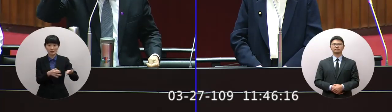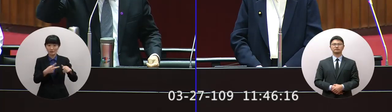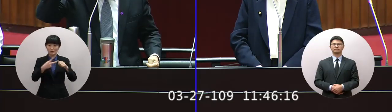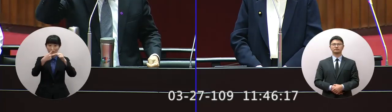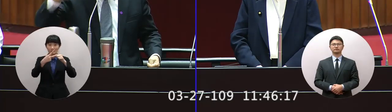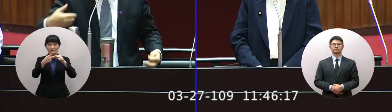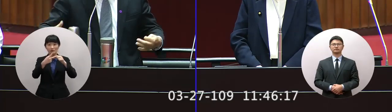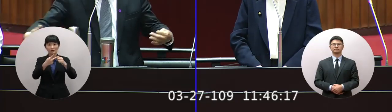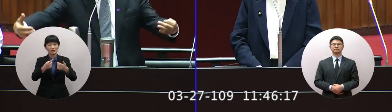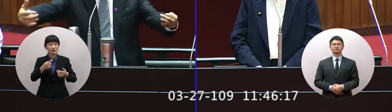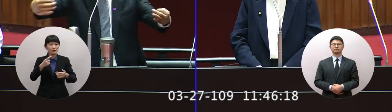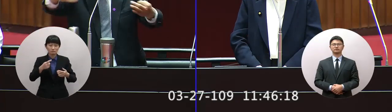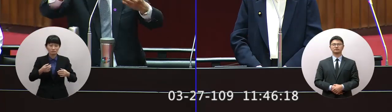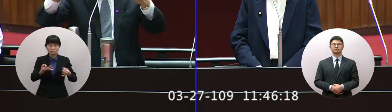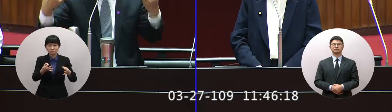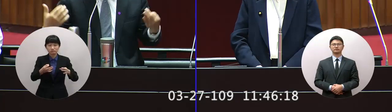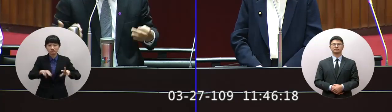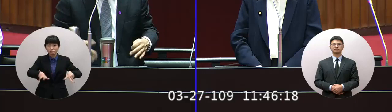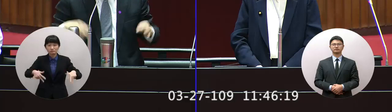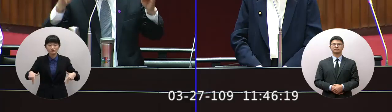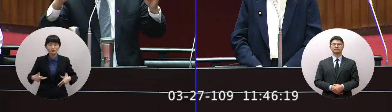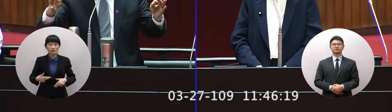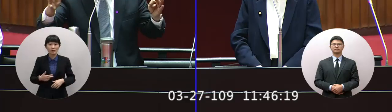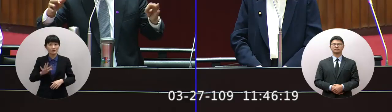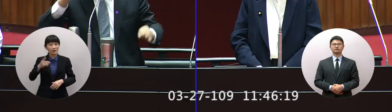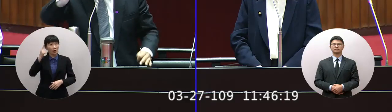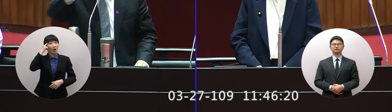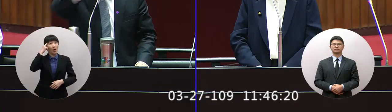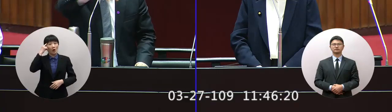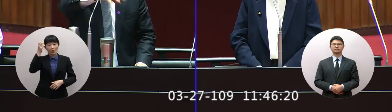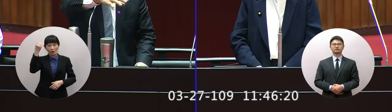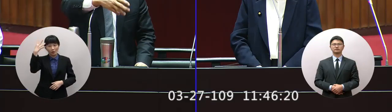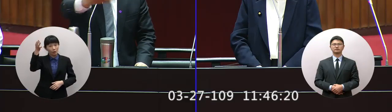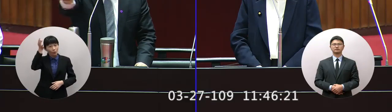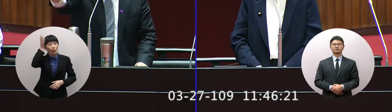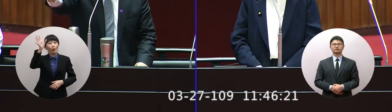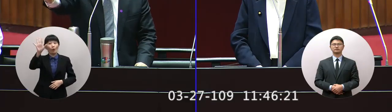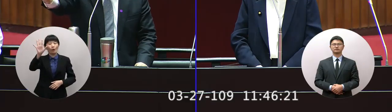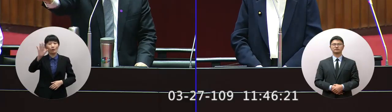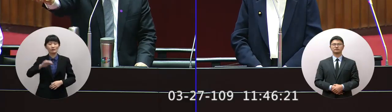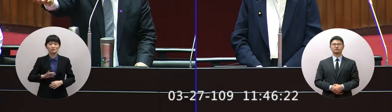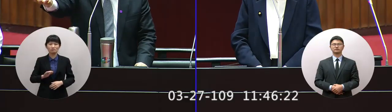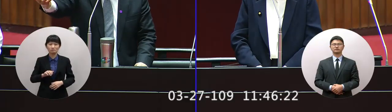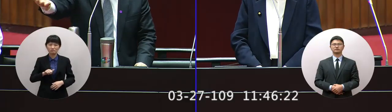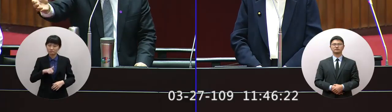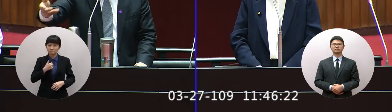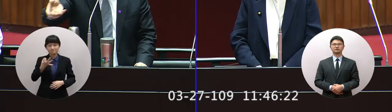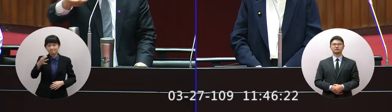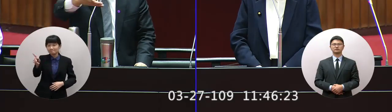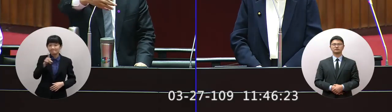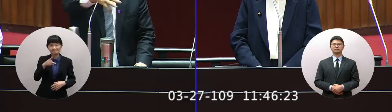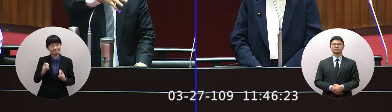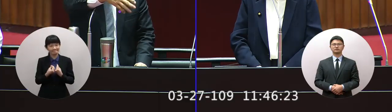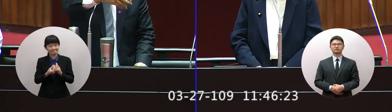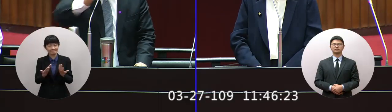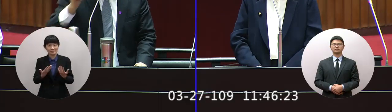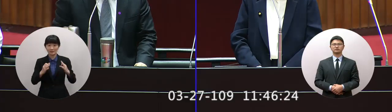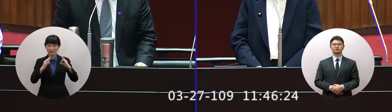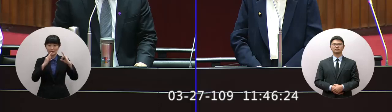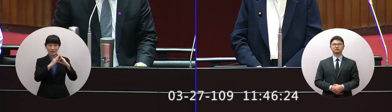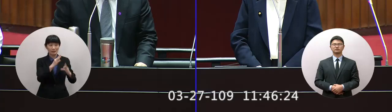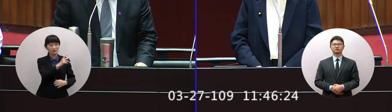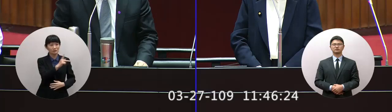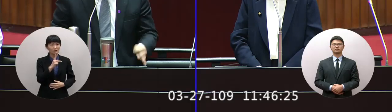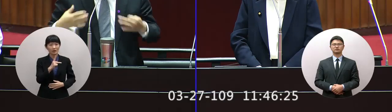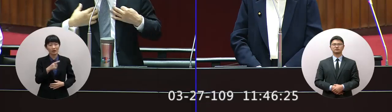只有一个 idea 或者有一些怎么样，这个没有办法去借钱的，银行不